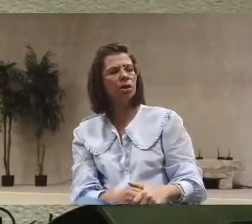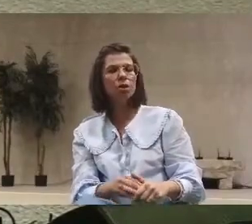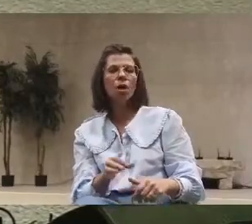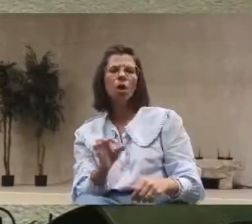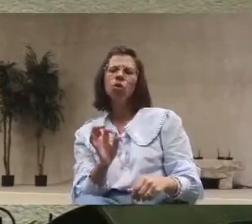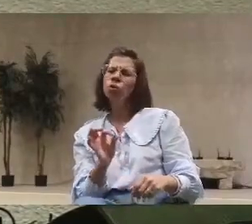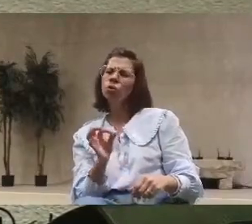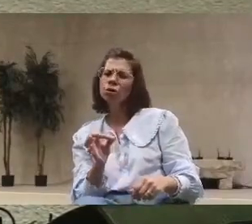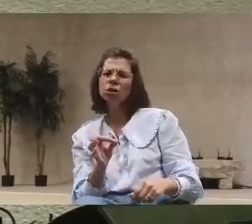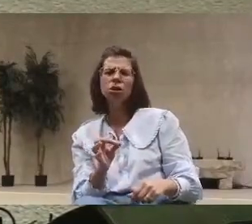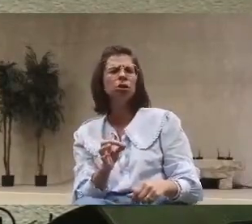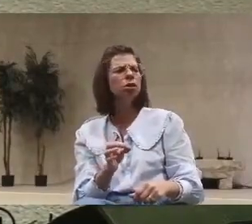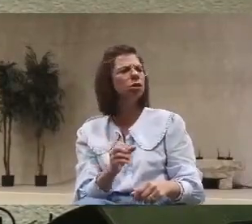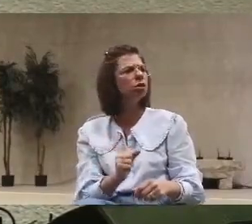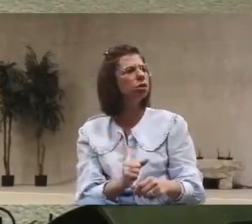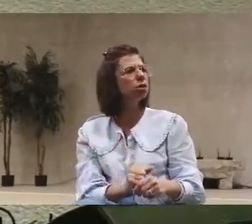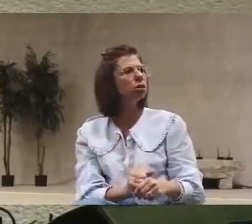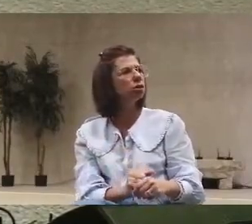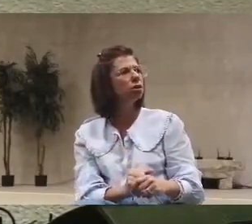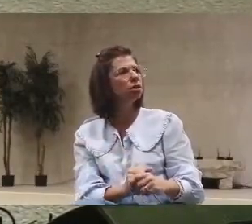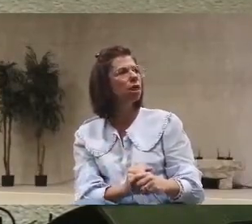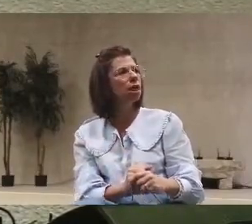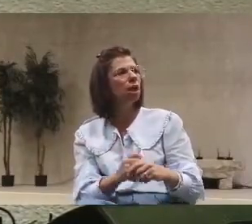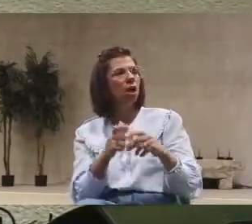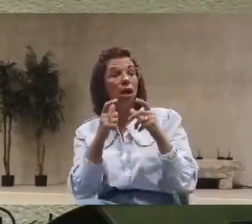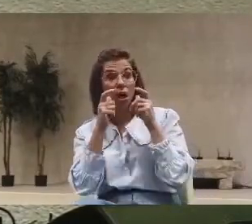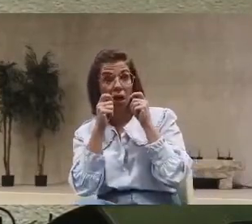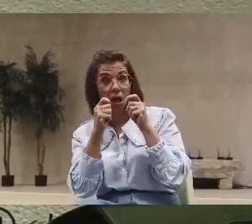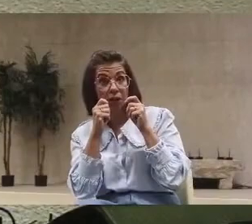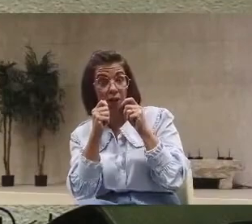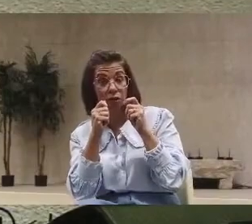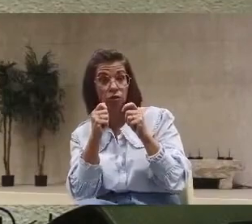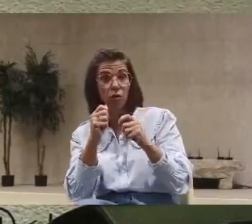le géant qui est en toi etc mais il faut faire attention le toi